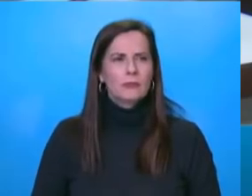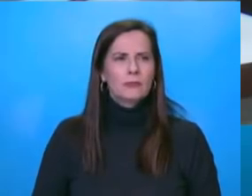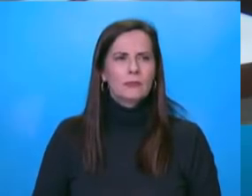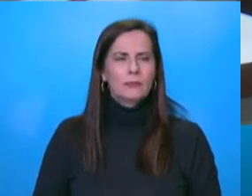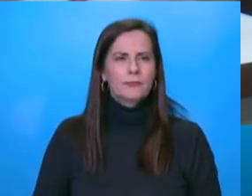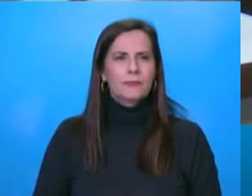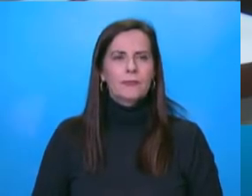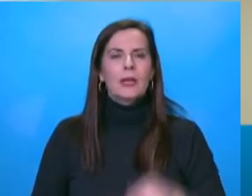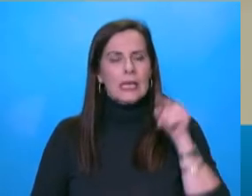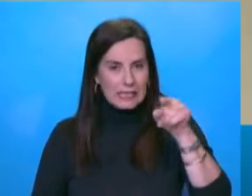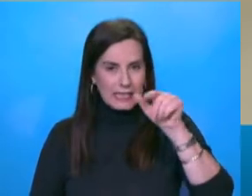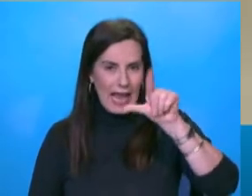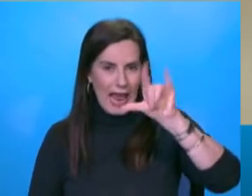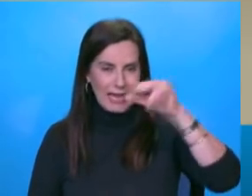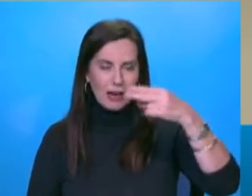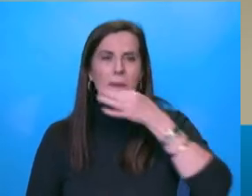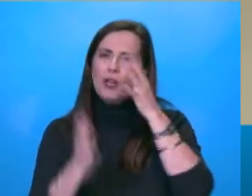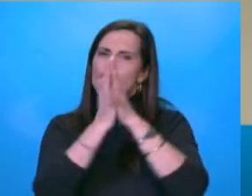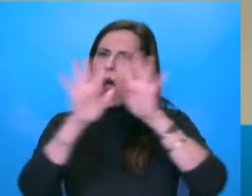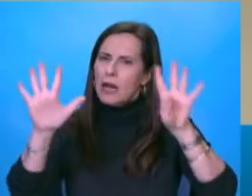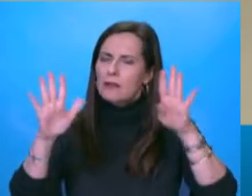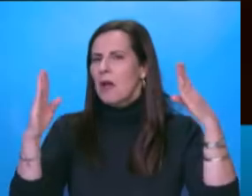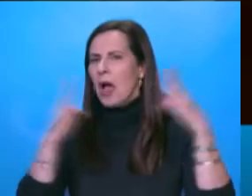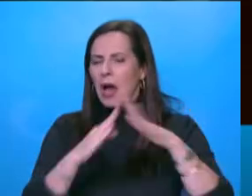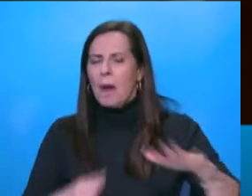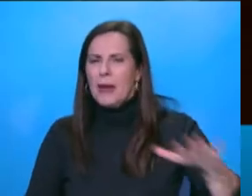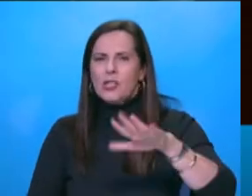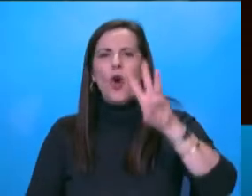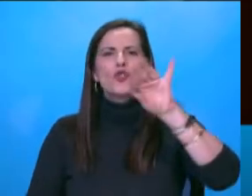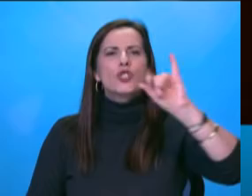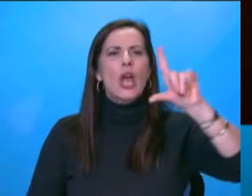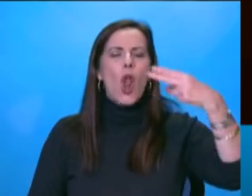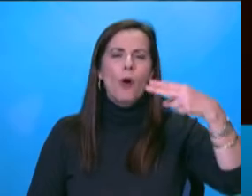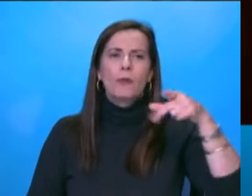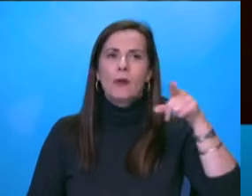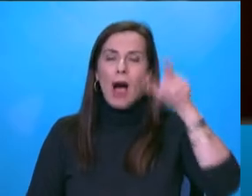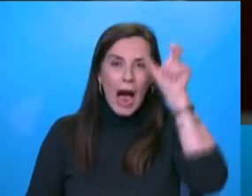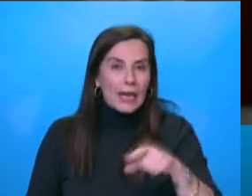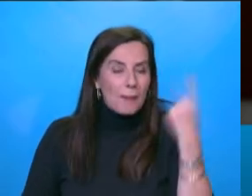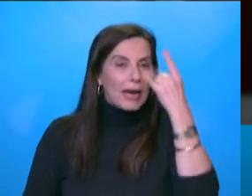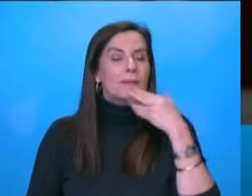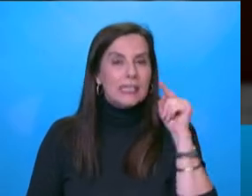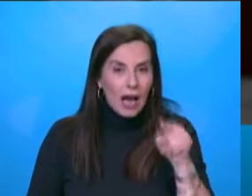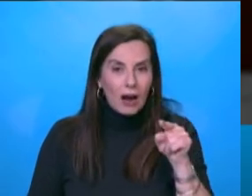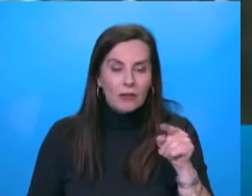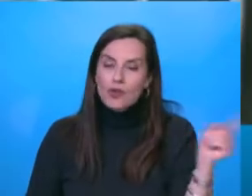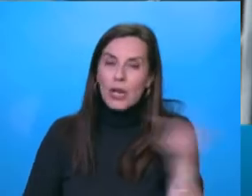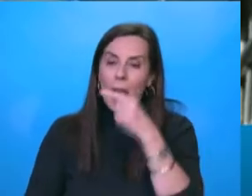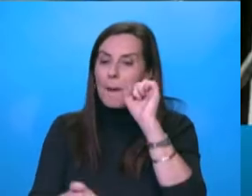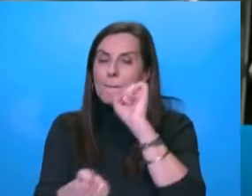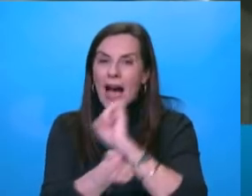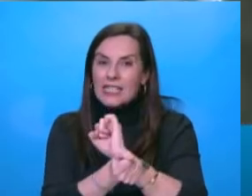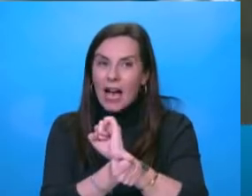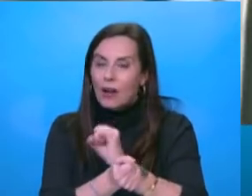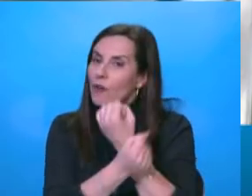זה אליה בן דוד, בן 19, מתגורר באזור שילה. ככל הנראה, האדם היחיד בישראל שנשלח למעצר מנהלי